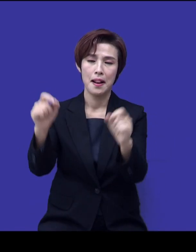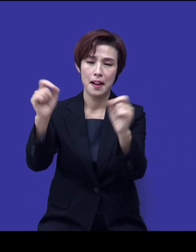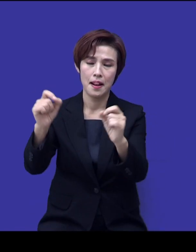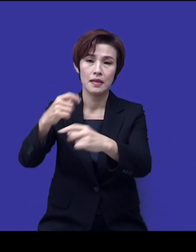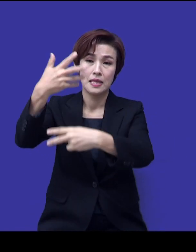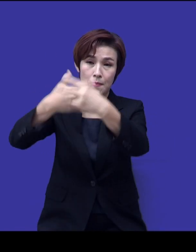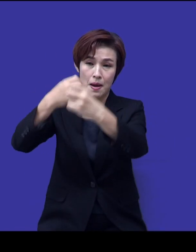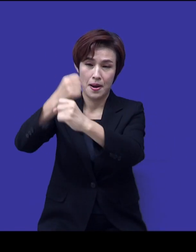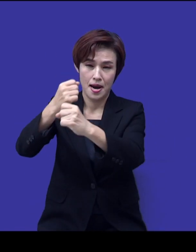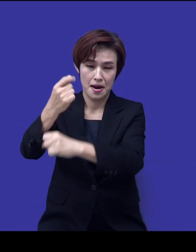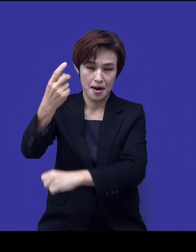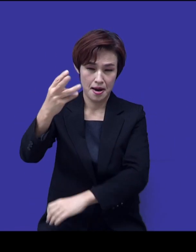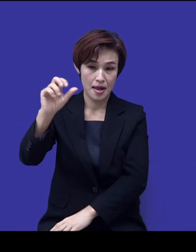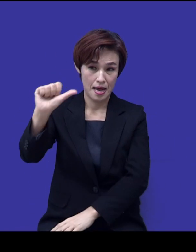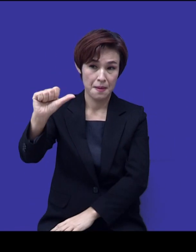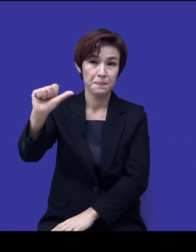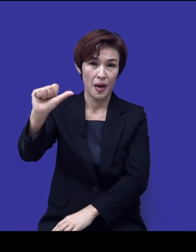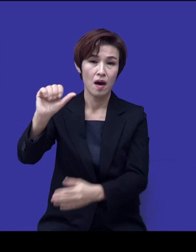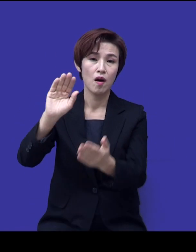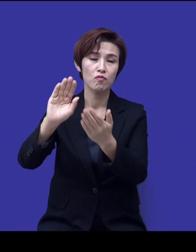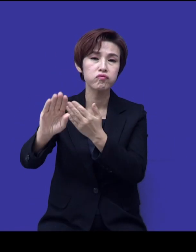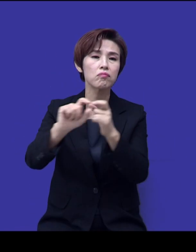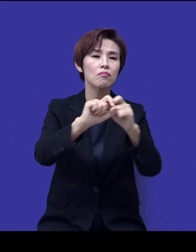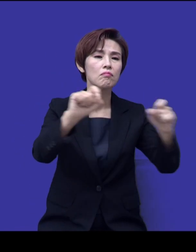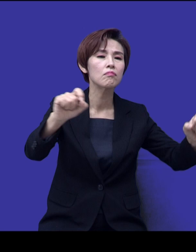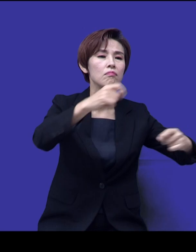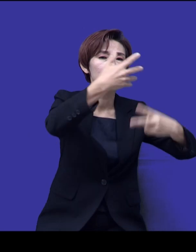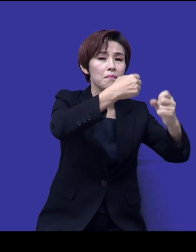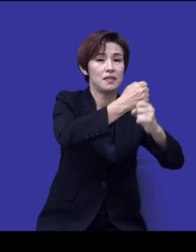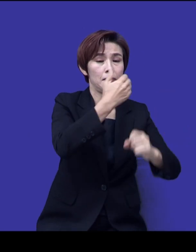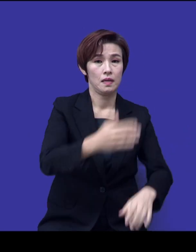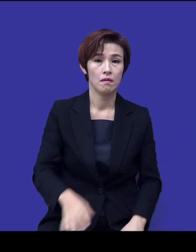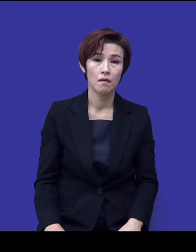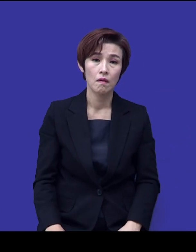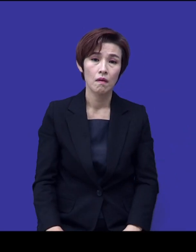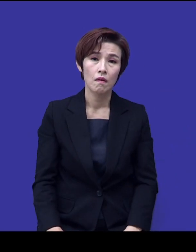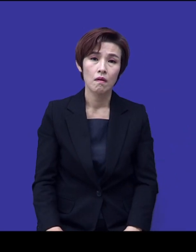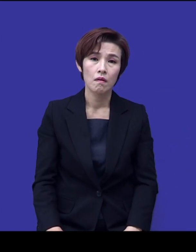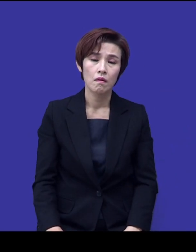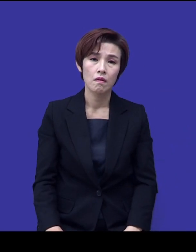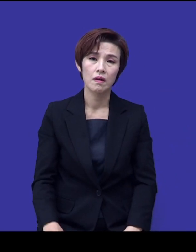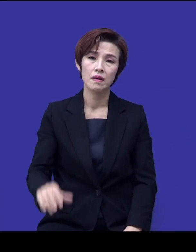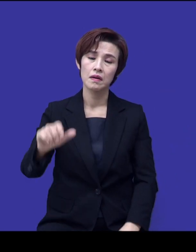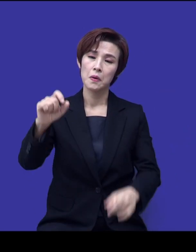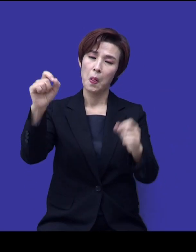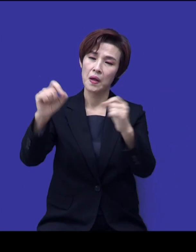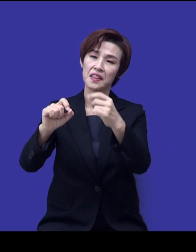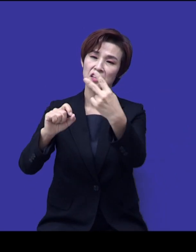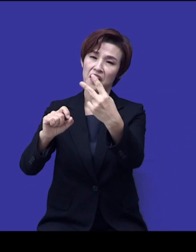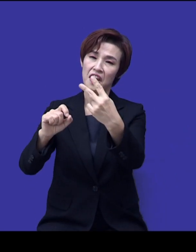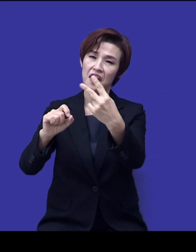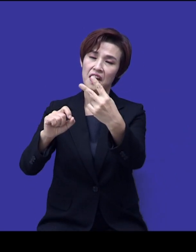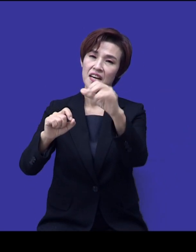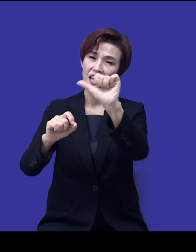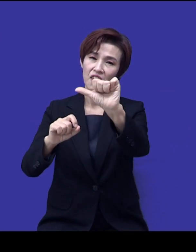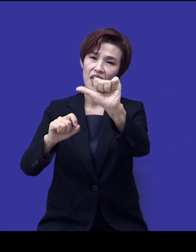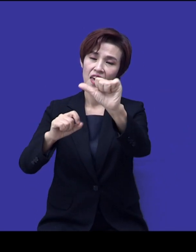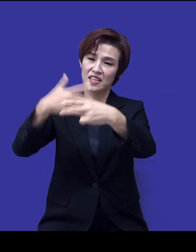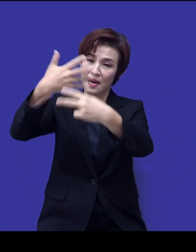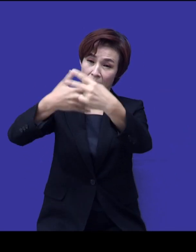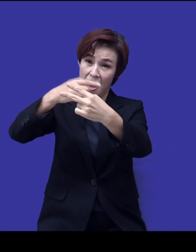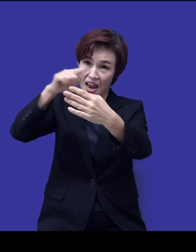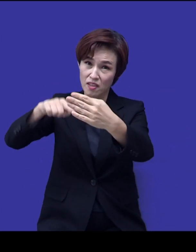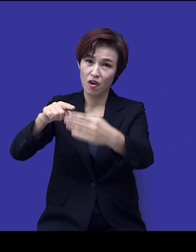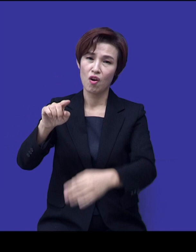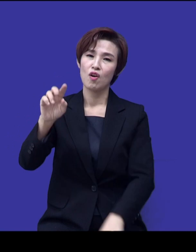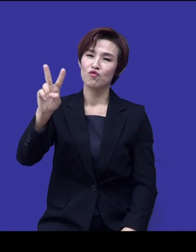미니시리즈를 했거든요. 아 그렇죠. 그 단막극은 반응이 어땠어요? 그건 다섯 개 중에서 그냥 2대2대2였다고 생각해요. 내